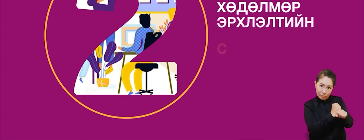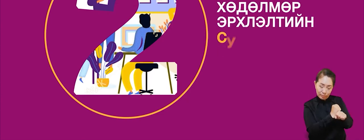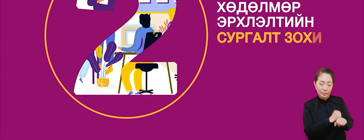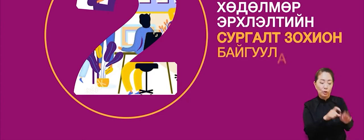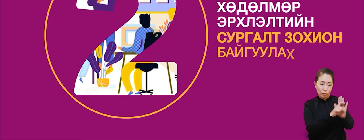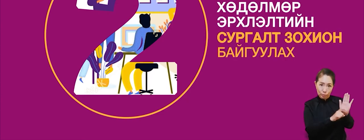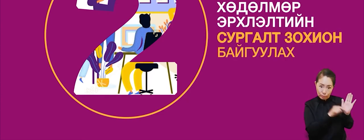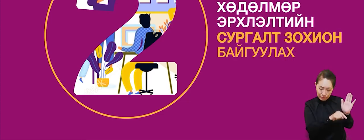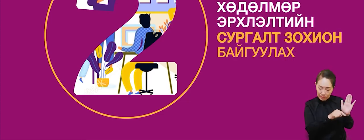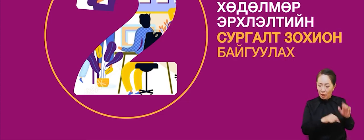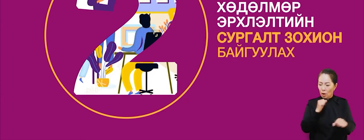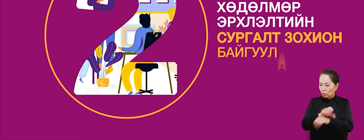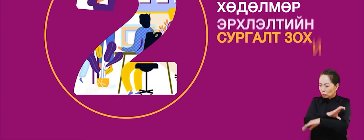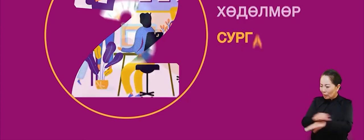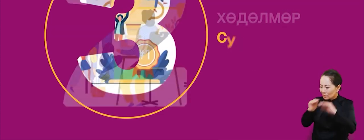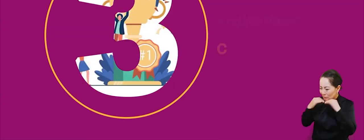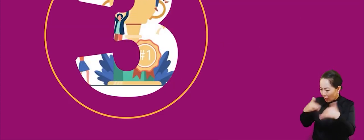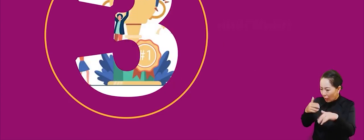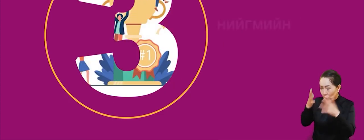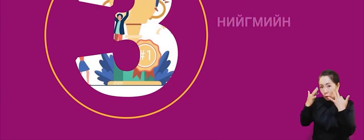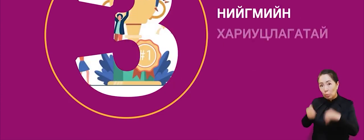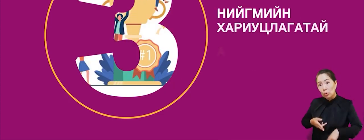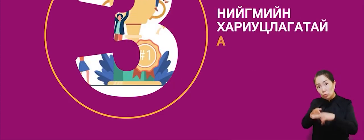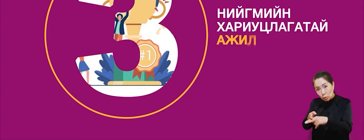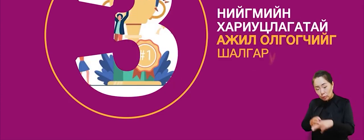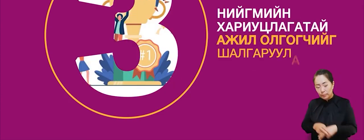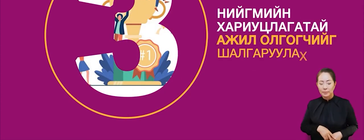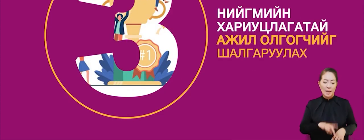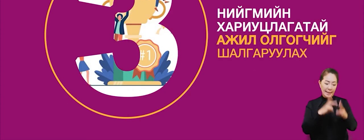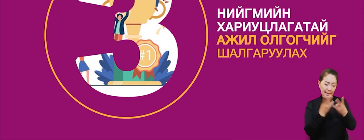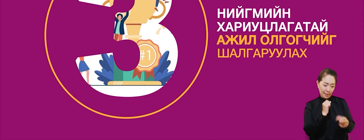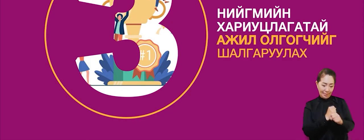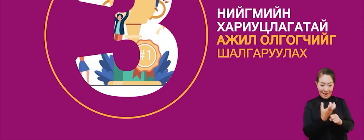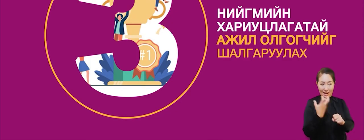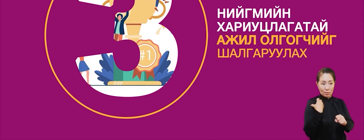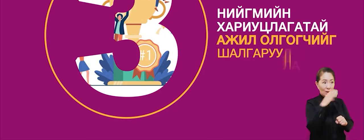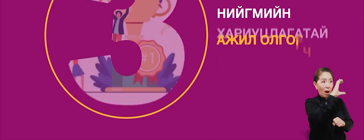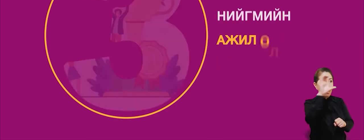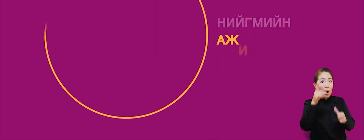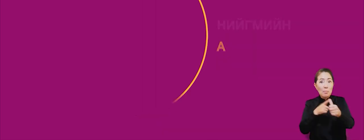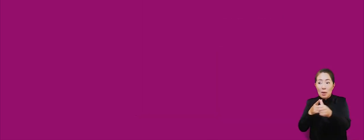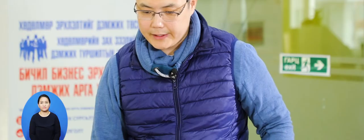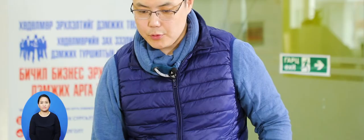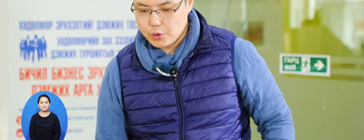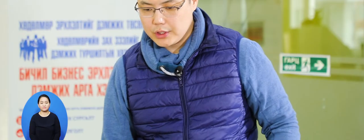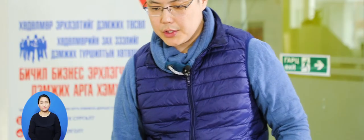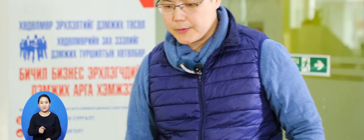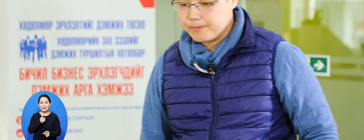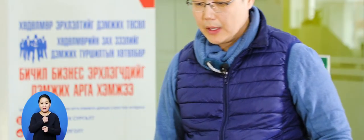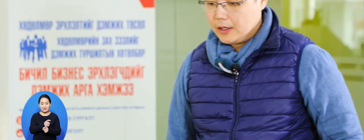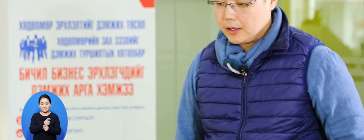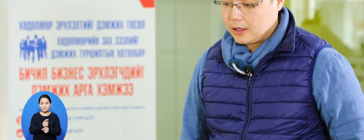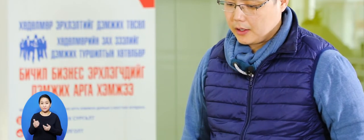Хөтөлбөр эрхлэлтийн сургалтад зохион байгуулах. Нийгмийн хариуцлагатай ажил олгогчийг шалгаруулах. За халамж